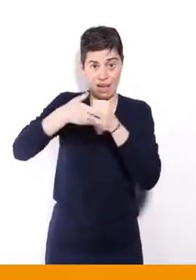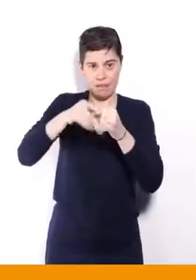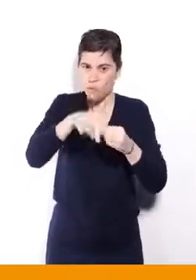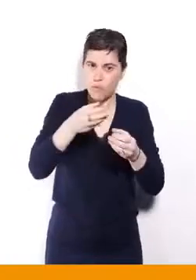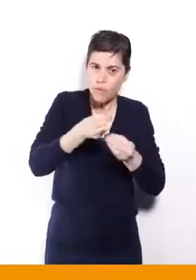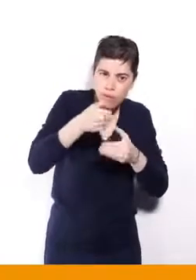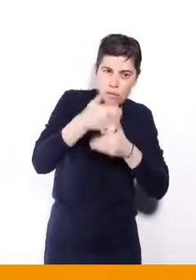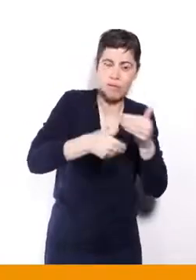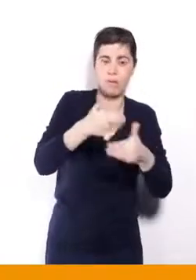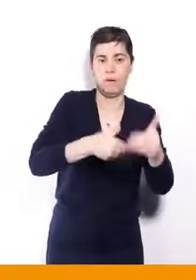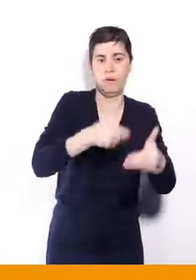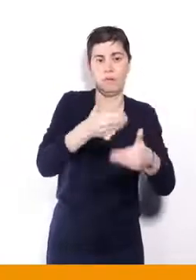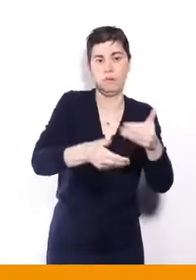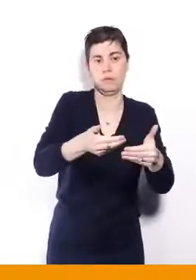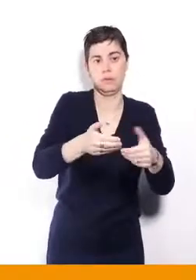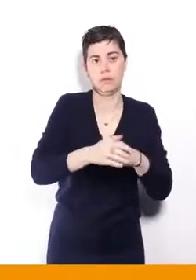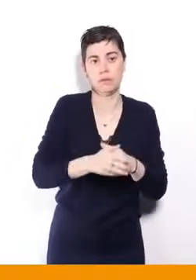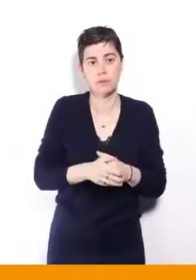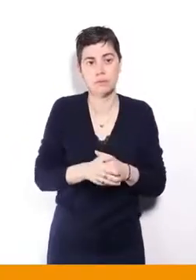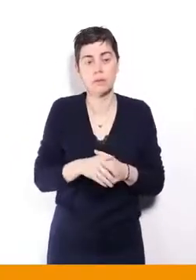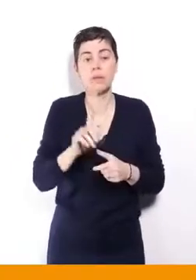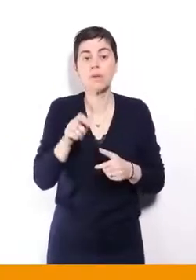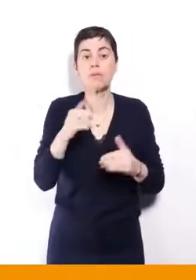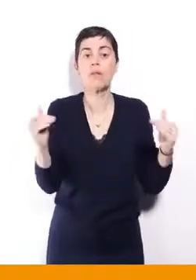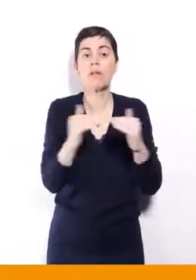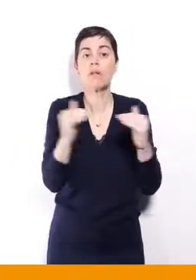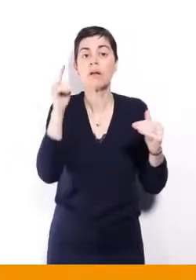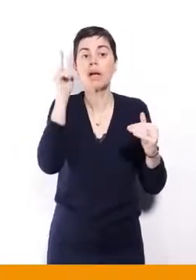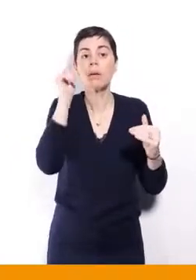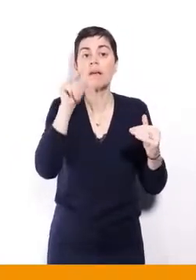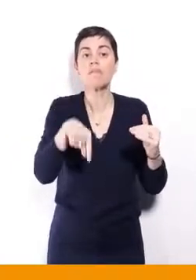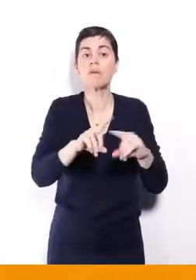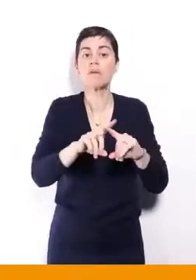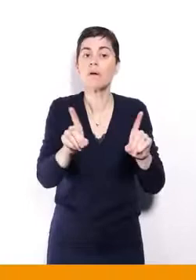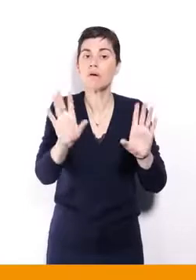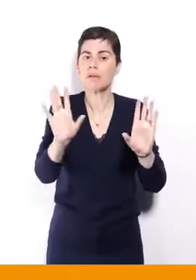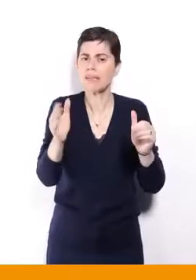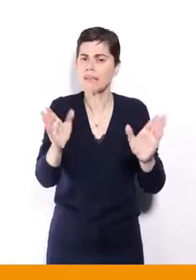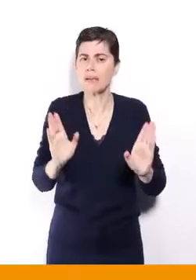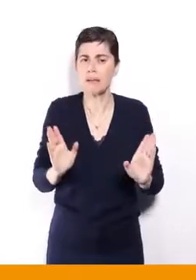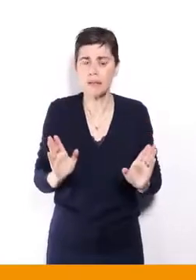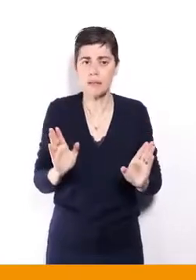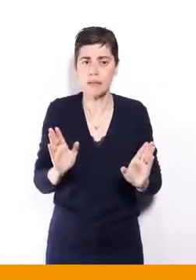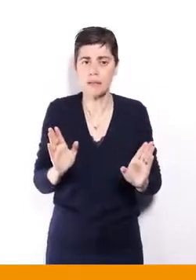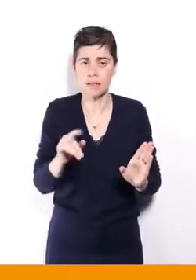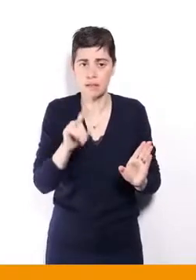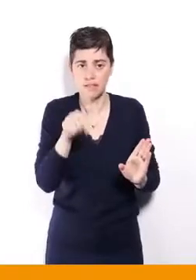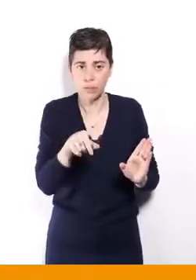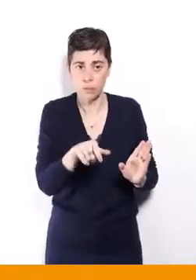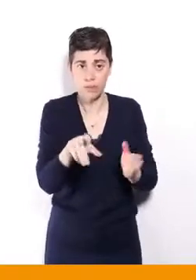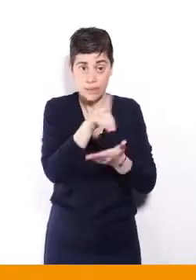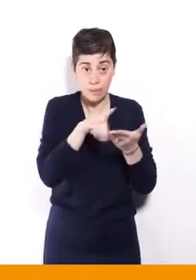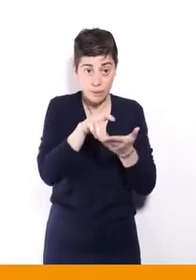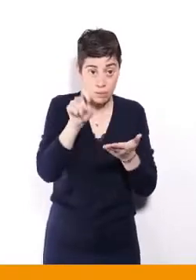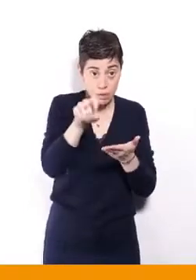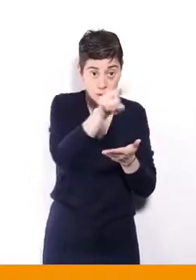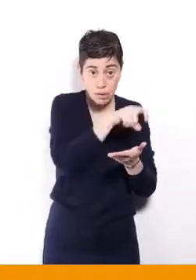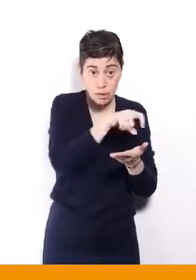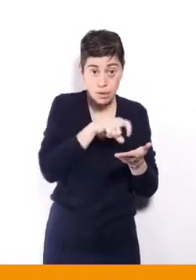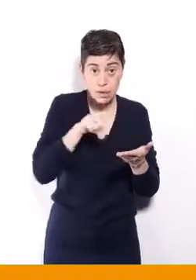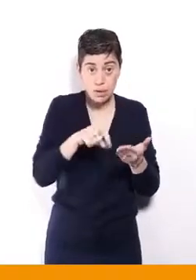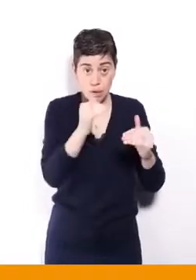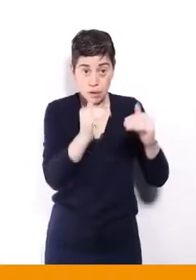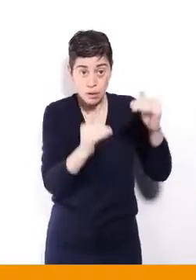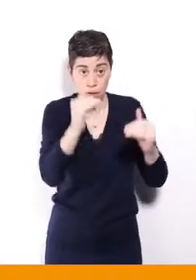système pour bâtir l'égalité républicaine. Il faut défendre l'équité, c'est-à-dire donner à ces départements encore